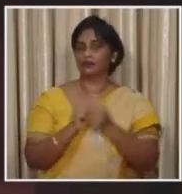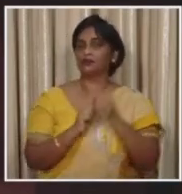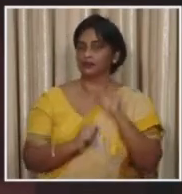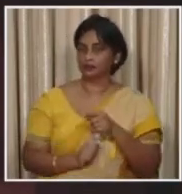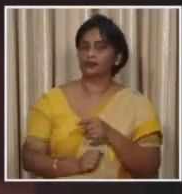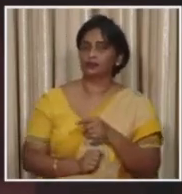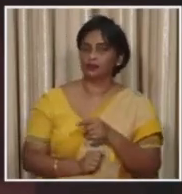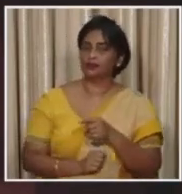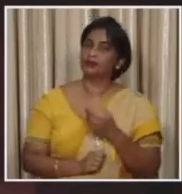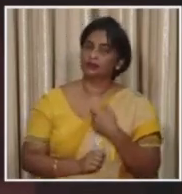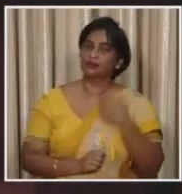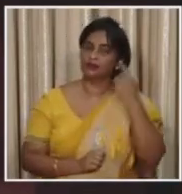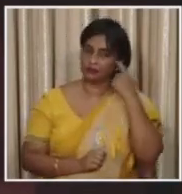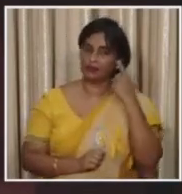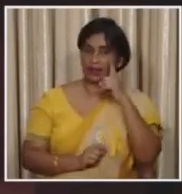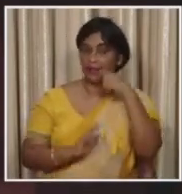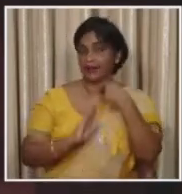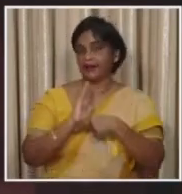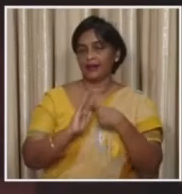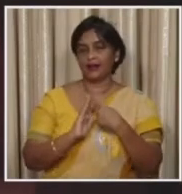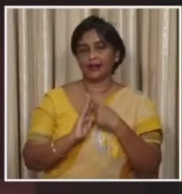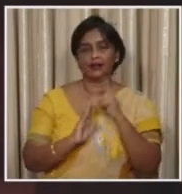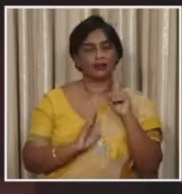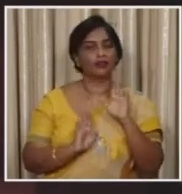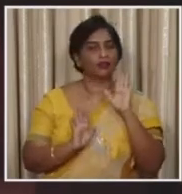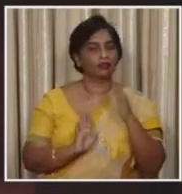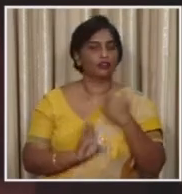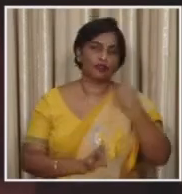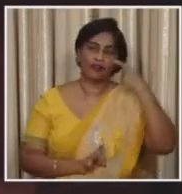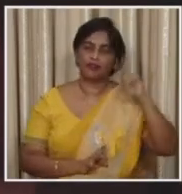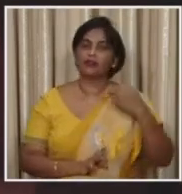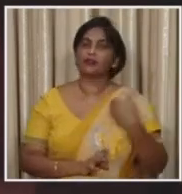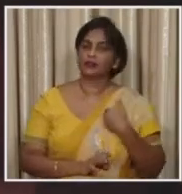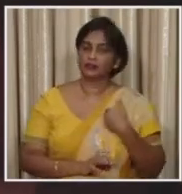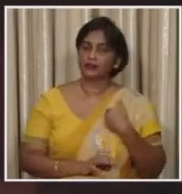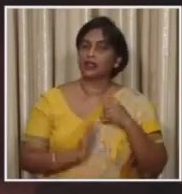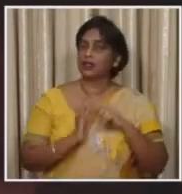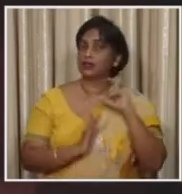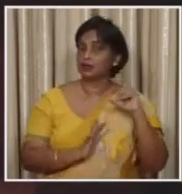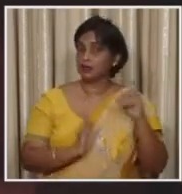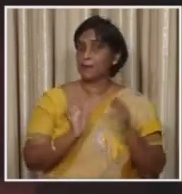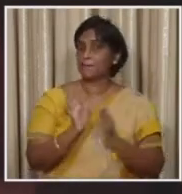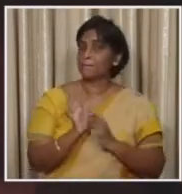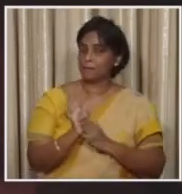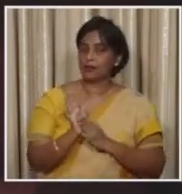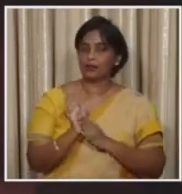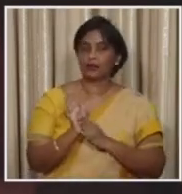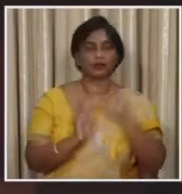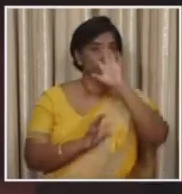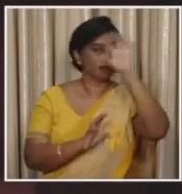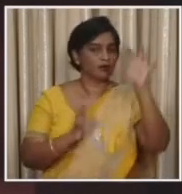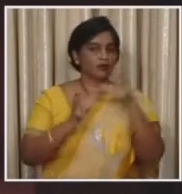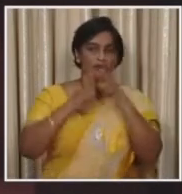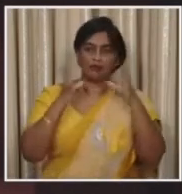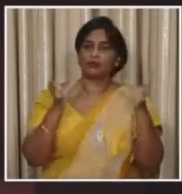ඕන. මම දන්නවා අපි එක රටක් පමණයි. නමුත් මම විශ්වාස කරනවා මේ ICC member countries ගණනාවක්